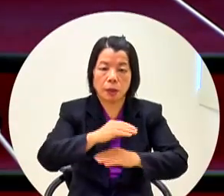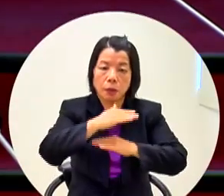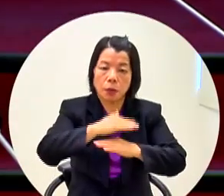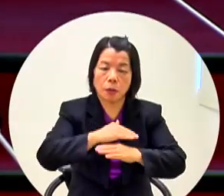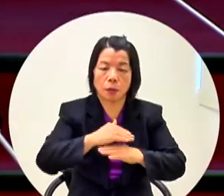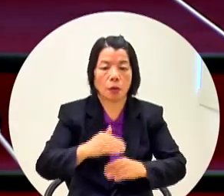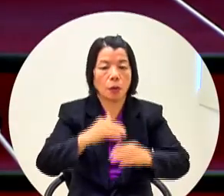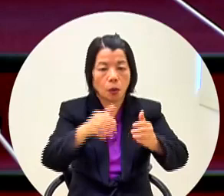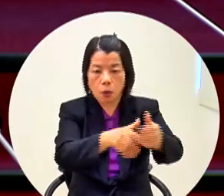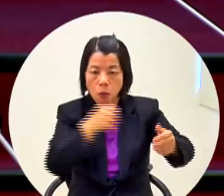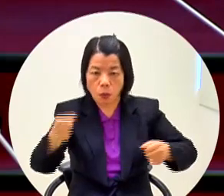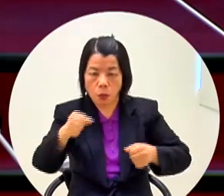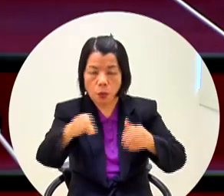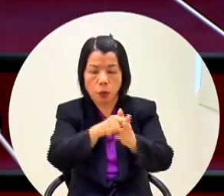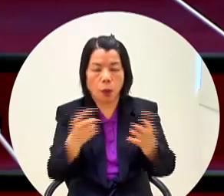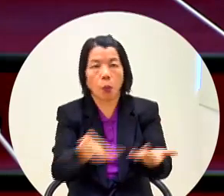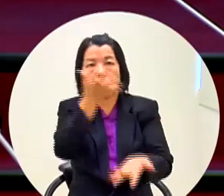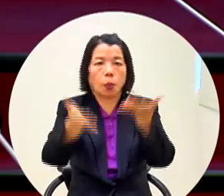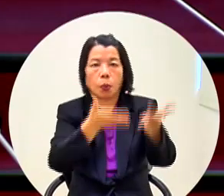们民医哈